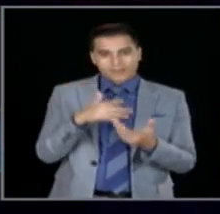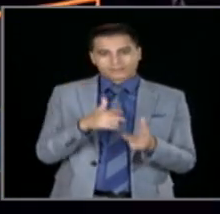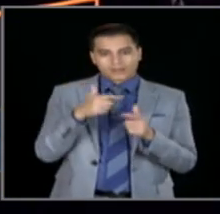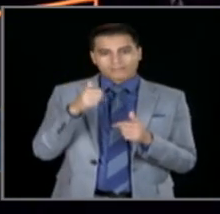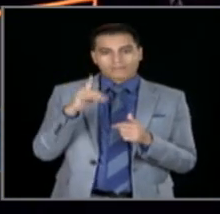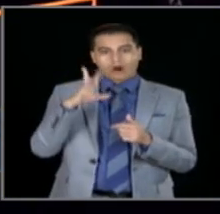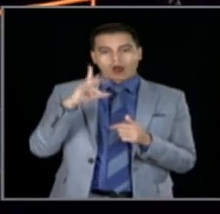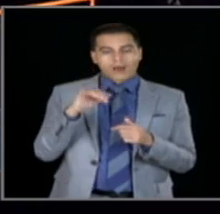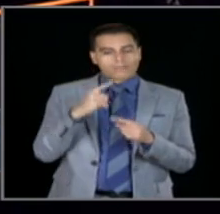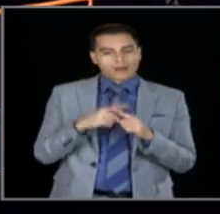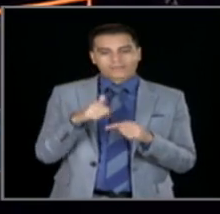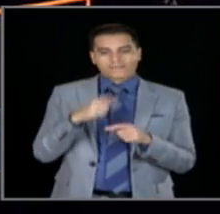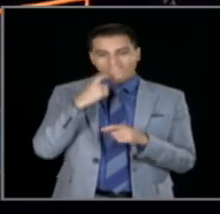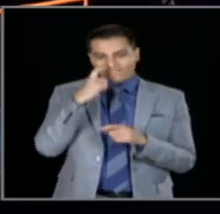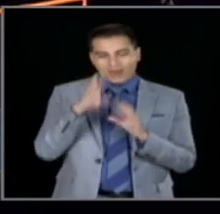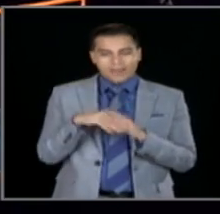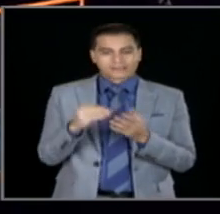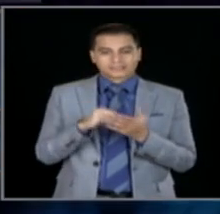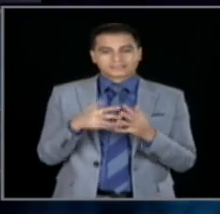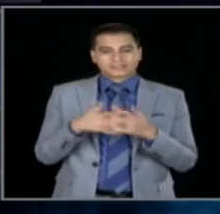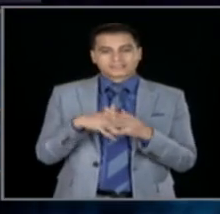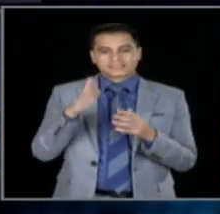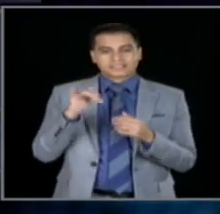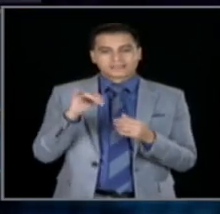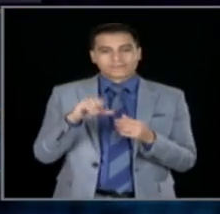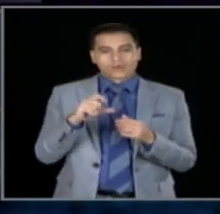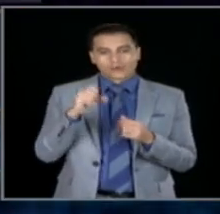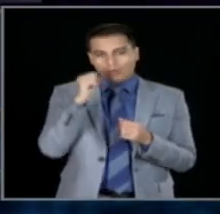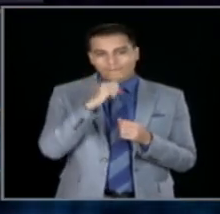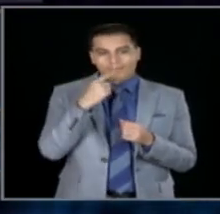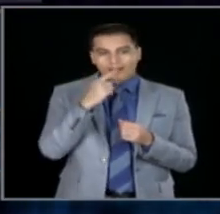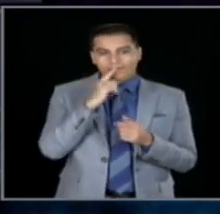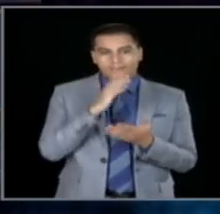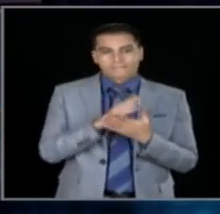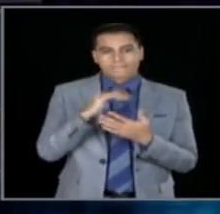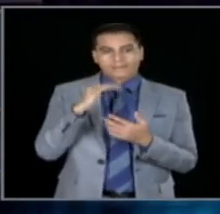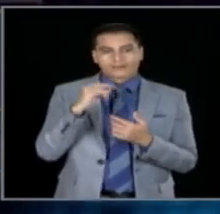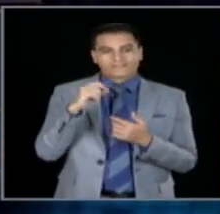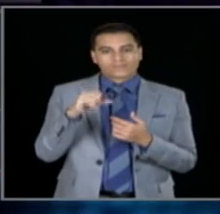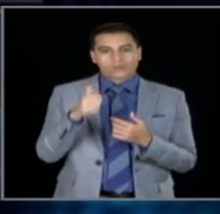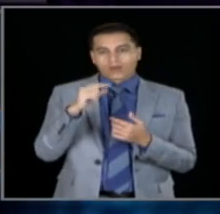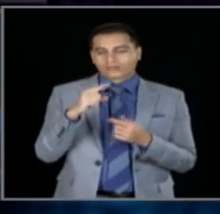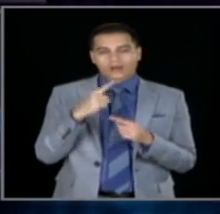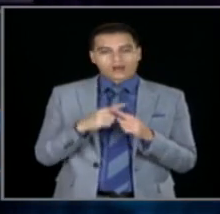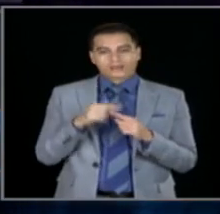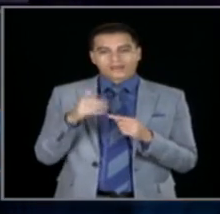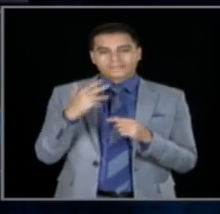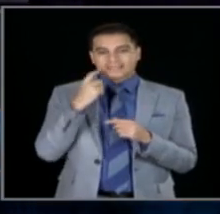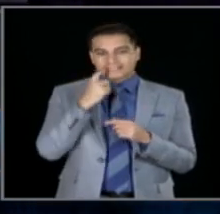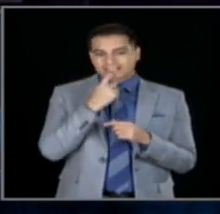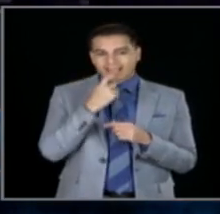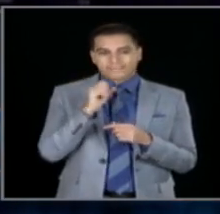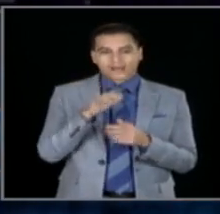ابراهيم غلط من هو الفنان الذي شارك سيمون غناء بتكلم جد الاسنان التي